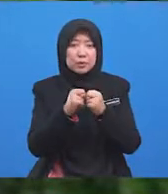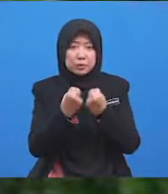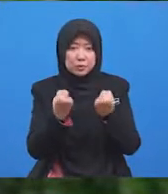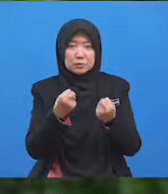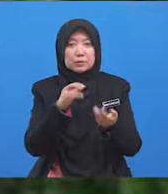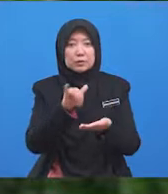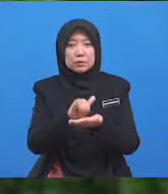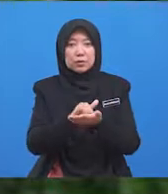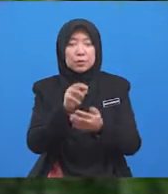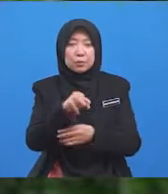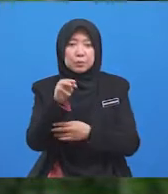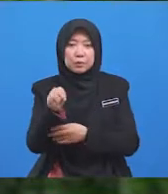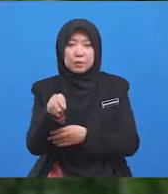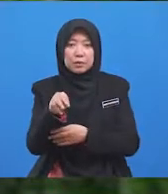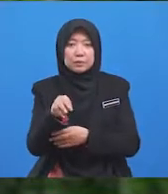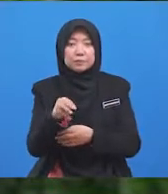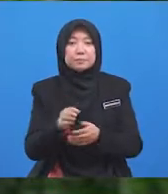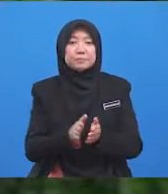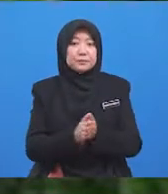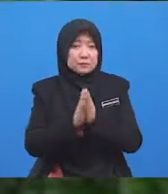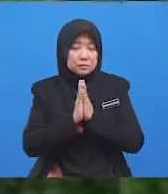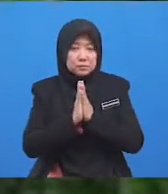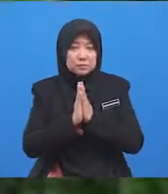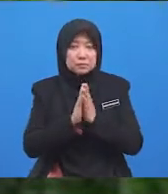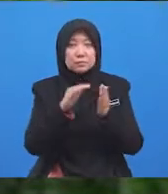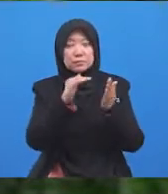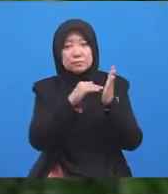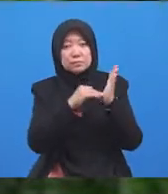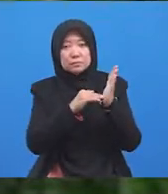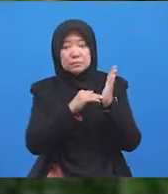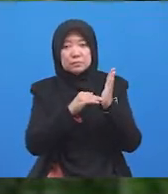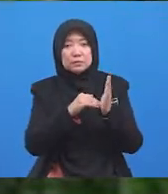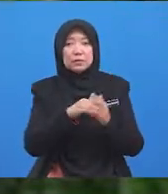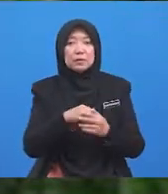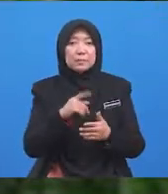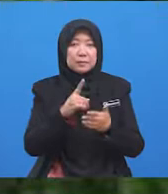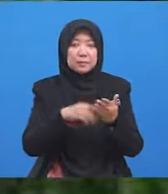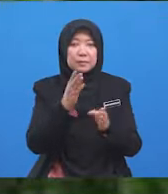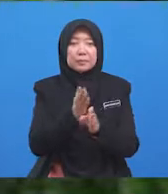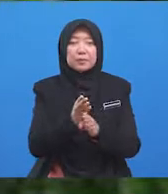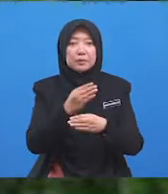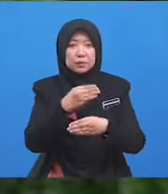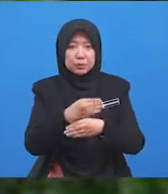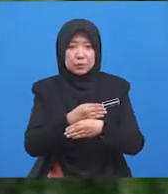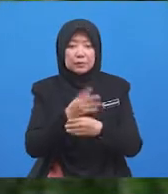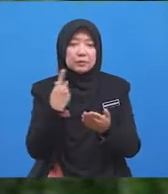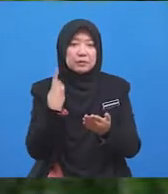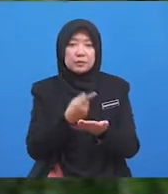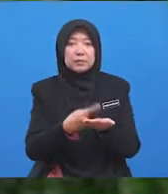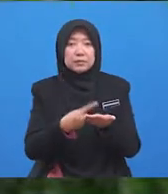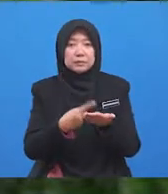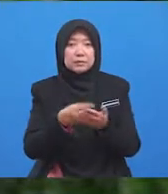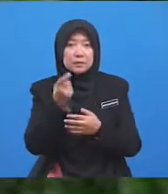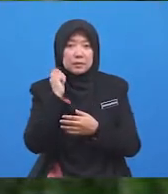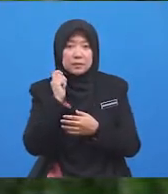tersebut murid-murid diminta menyelesaikan elemen-elemen bentuknya telah kita bincangkan sebentar